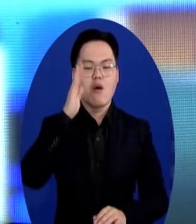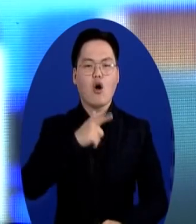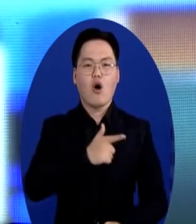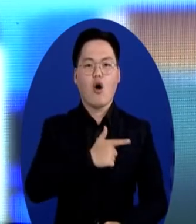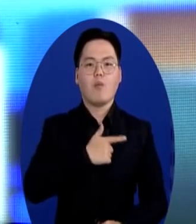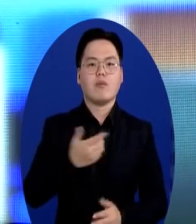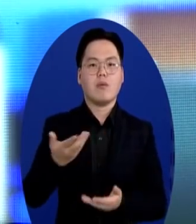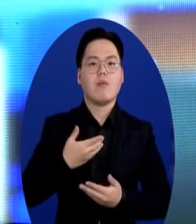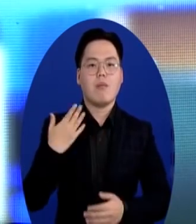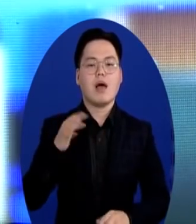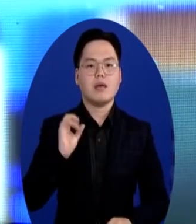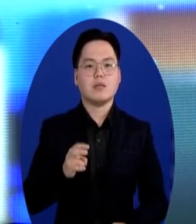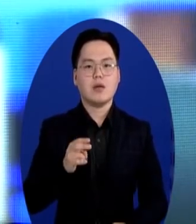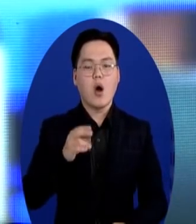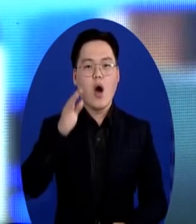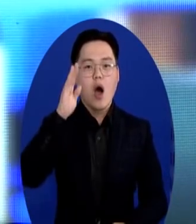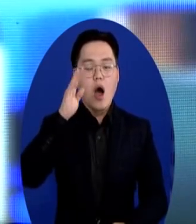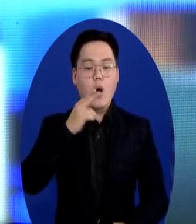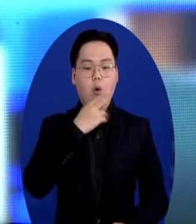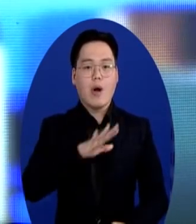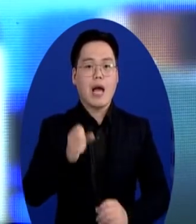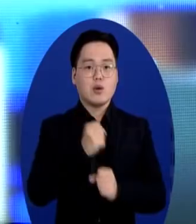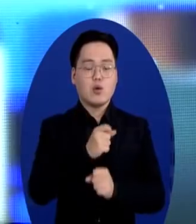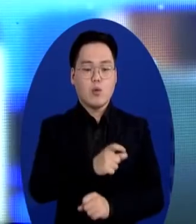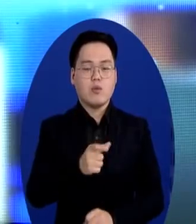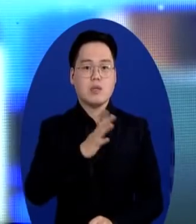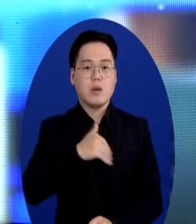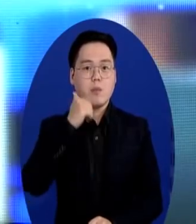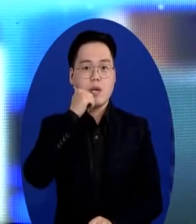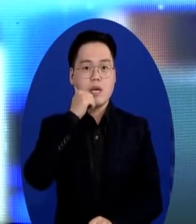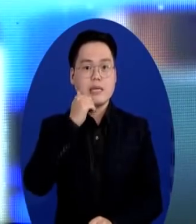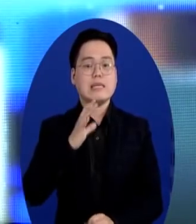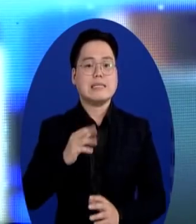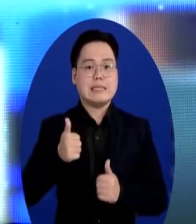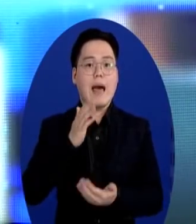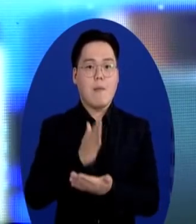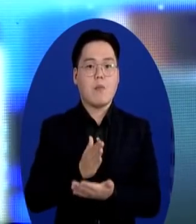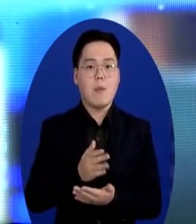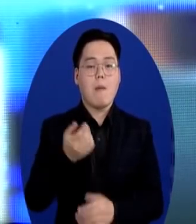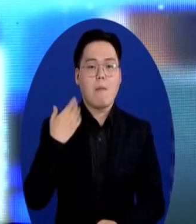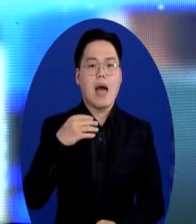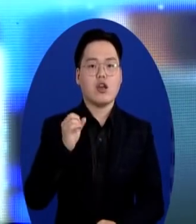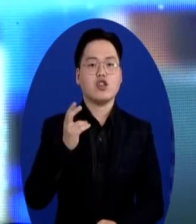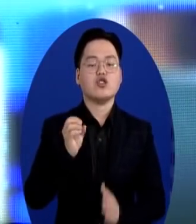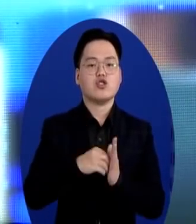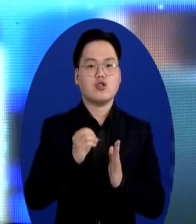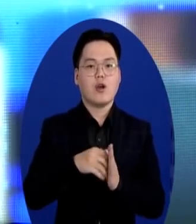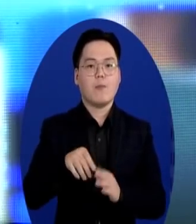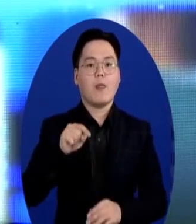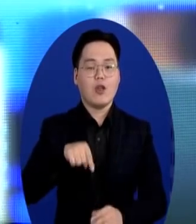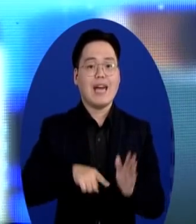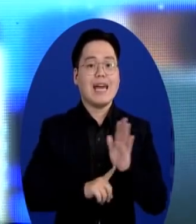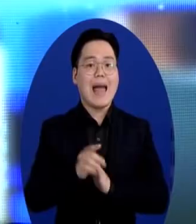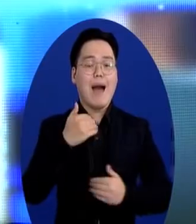Тэгвэл хүүхдэд ажиллах хүмүүс эрүүл байх ёстой. Иймд багш нарыг хичээлийн жилийн эхний өдрөлд багтаан эрүүл мэндийн ижбүрэн шинжилгээнд хамруулахар болжээ.